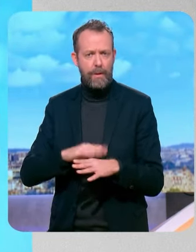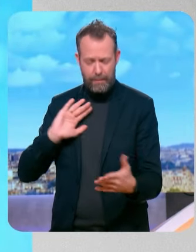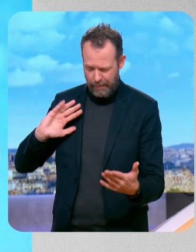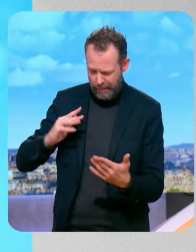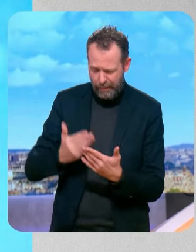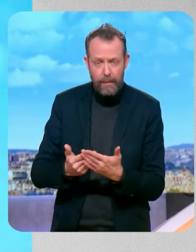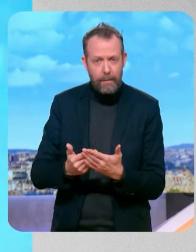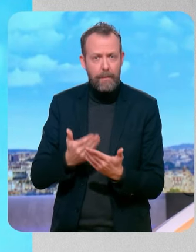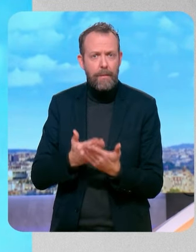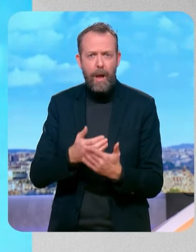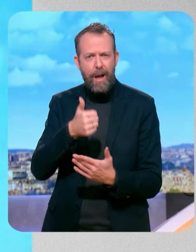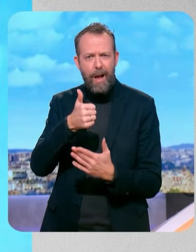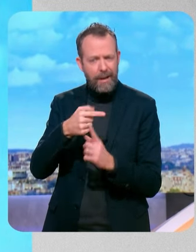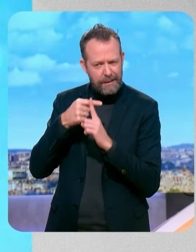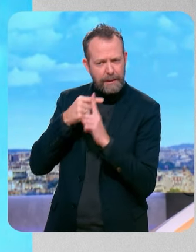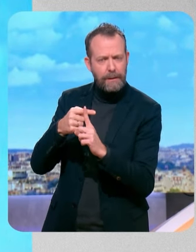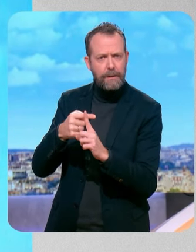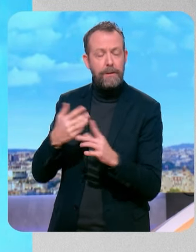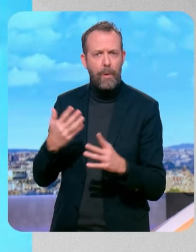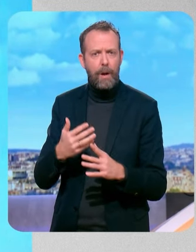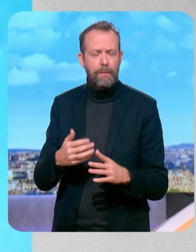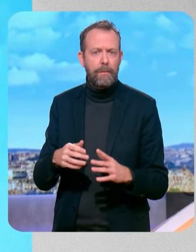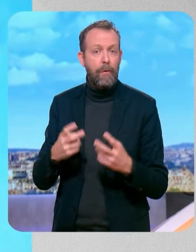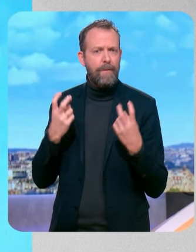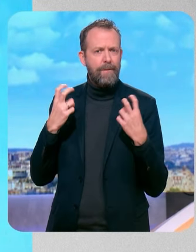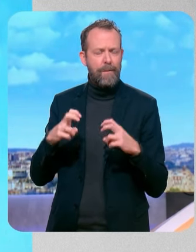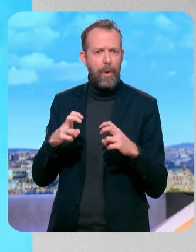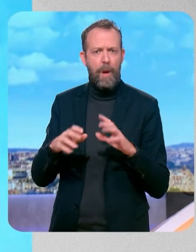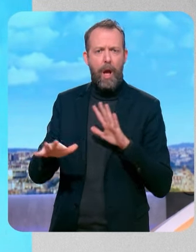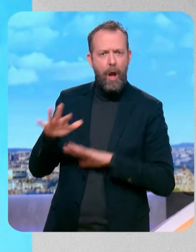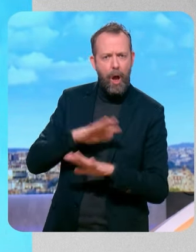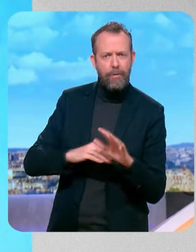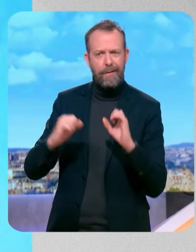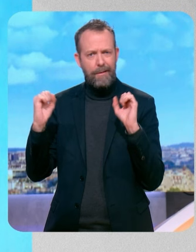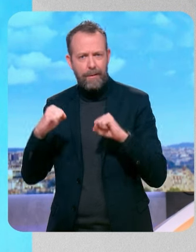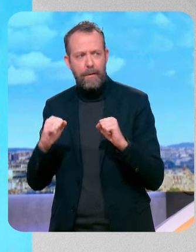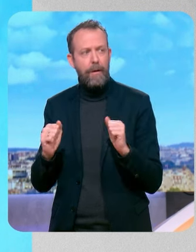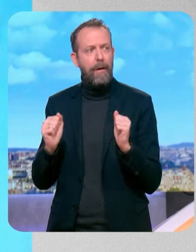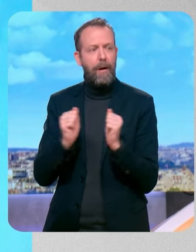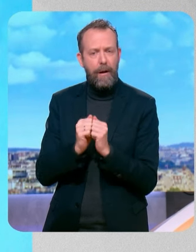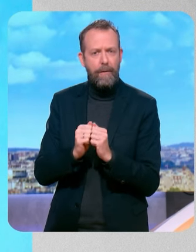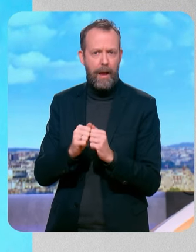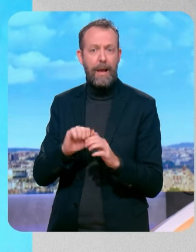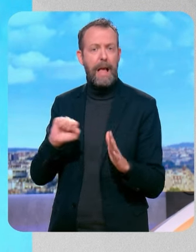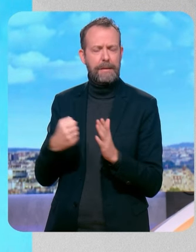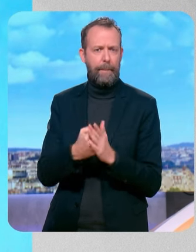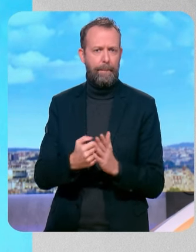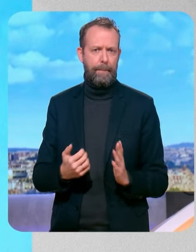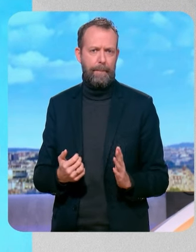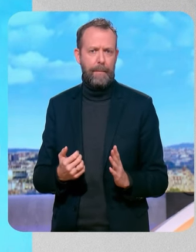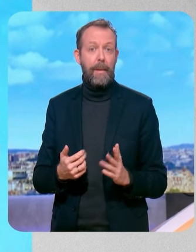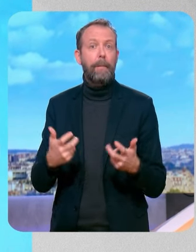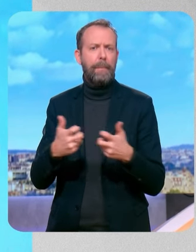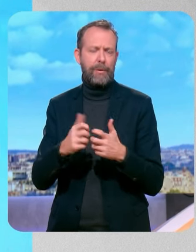vie politique, elle a eu un marqueur, c'est ne pas se compromettre ou ne pas compromettre avec l'extrémisme, et notamment